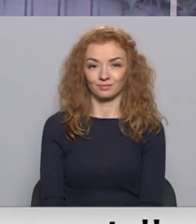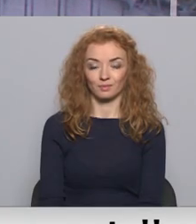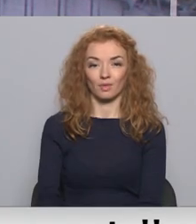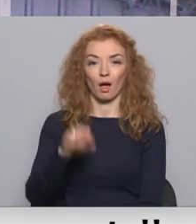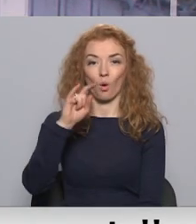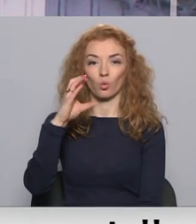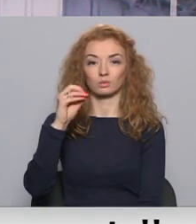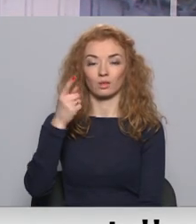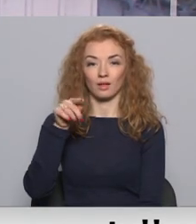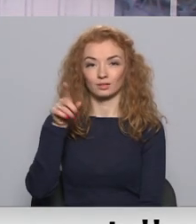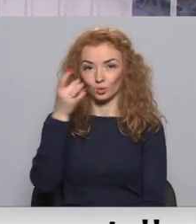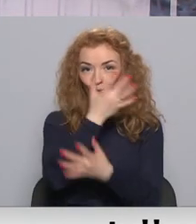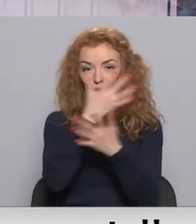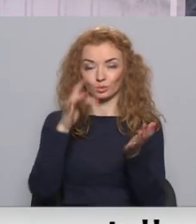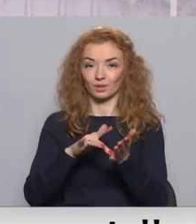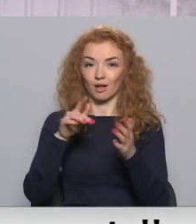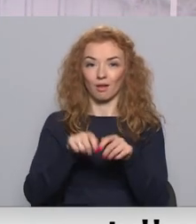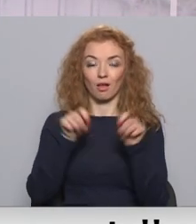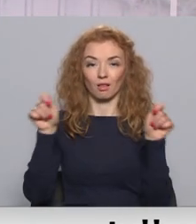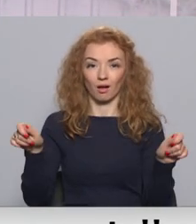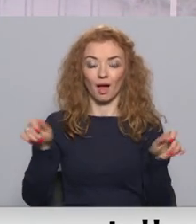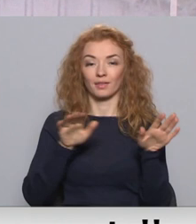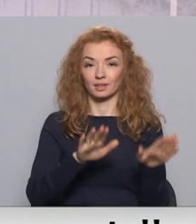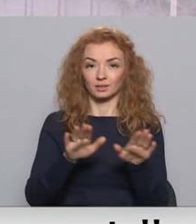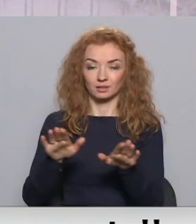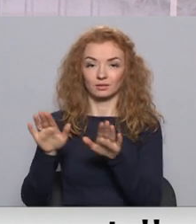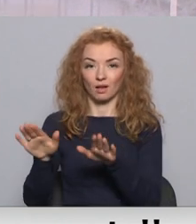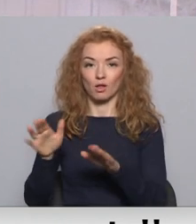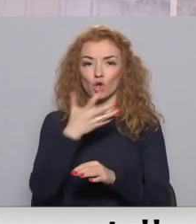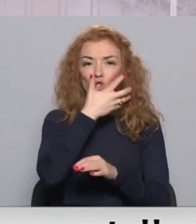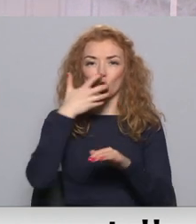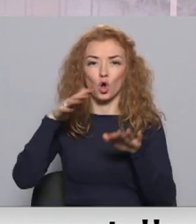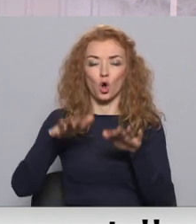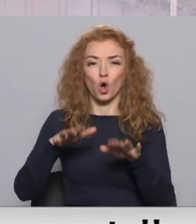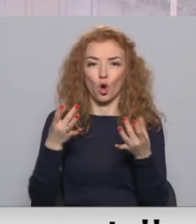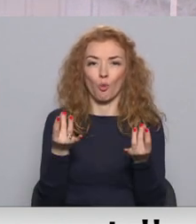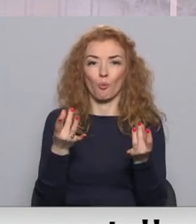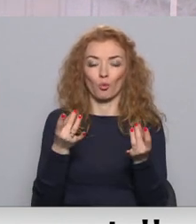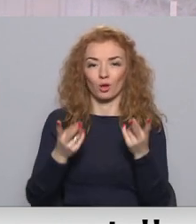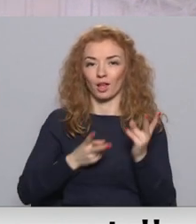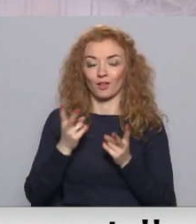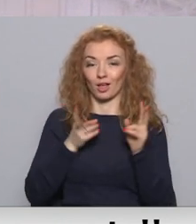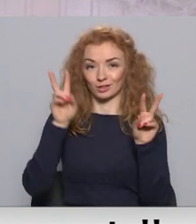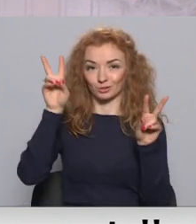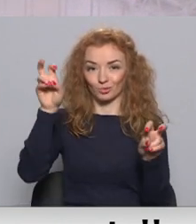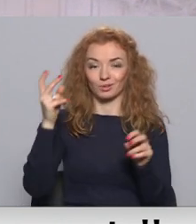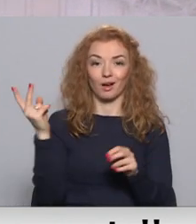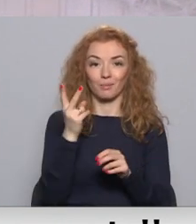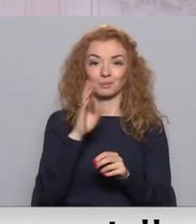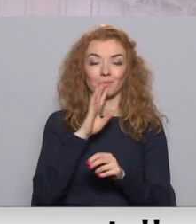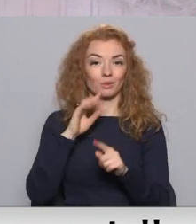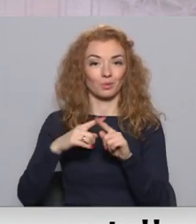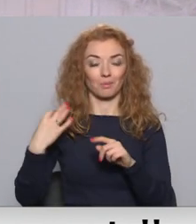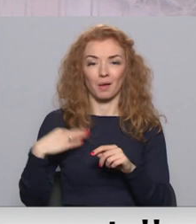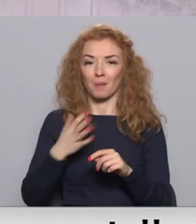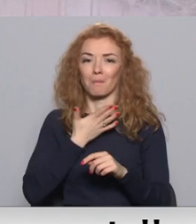Audzes kultūras centrā atvērta izstāde Tropu iedvesmots. Tās autors ir māte un meita, kurām abām patīk ceļošana